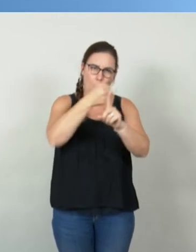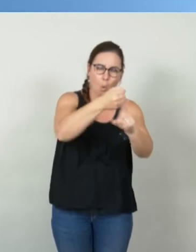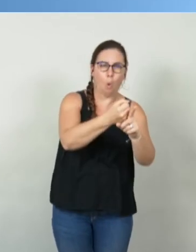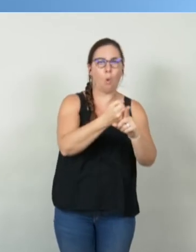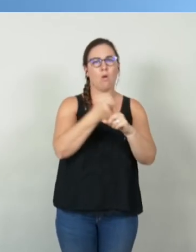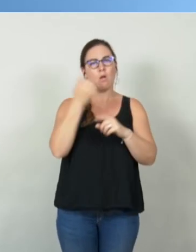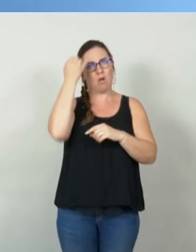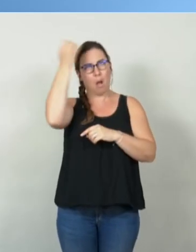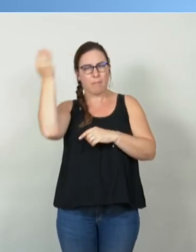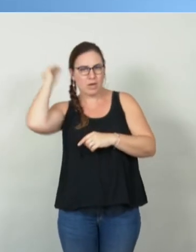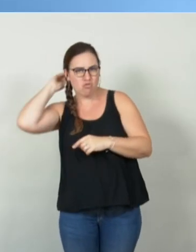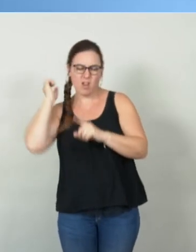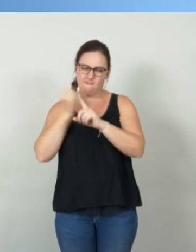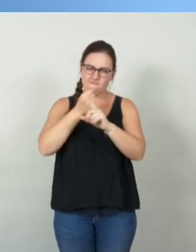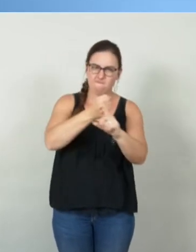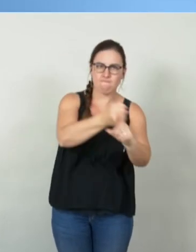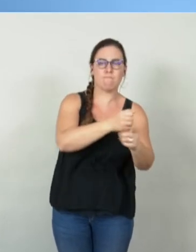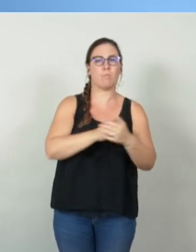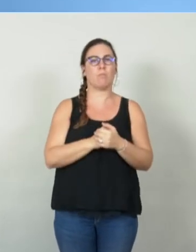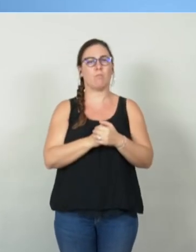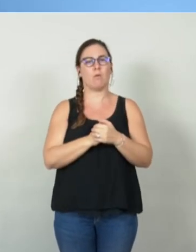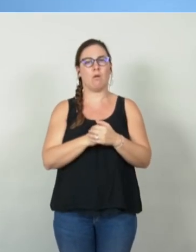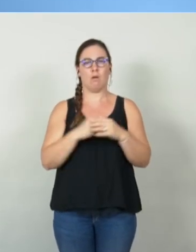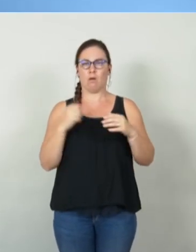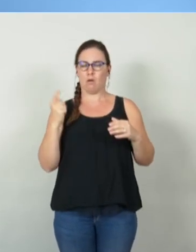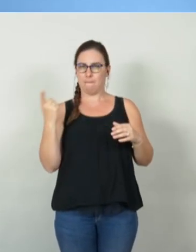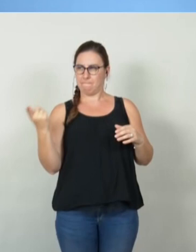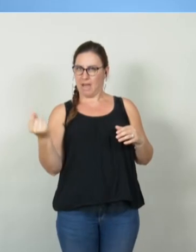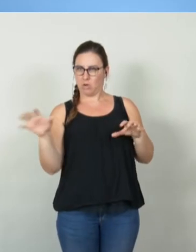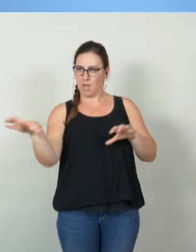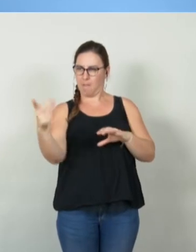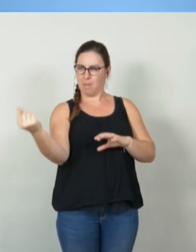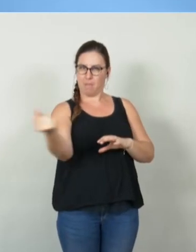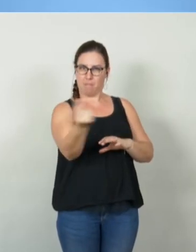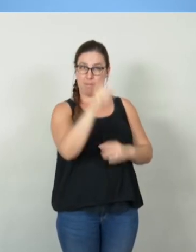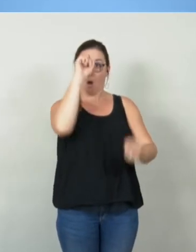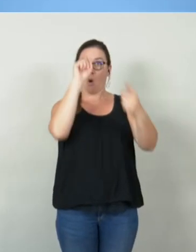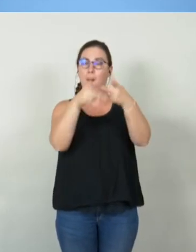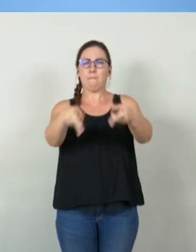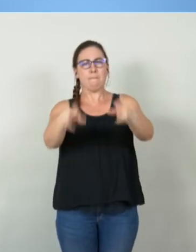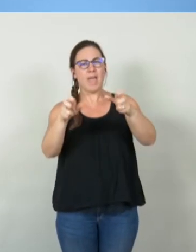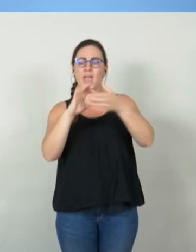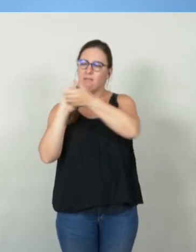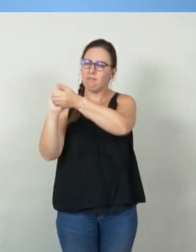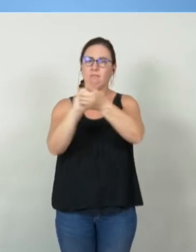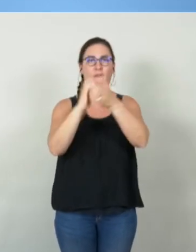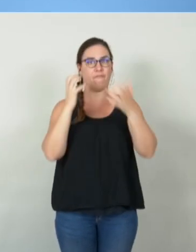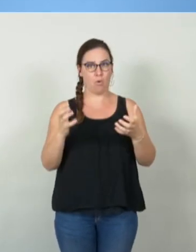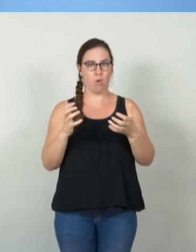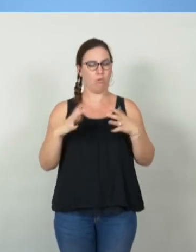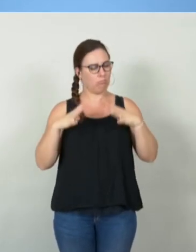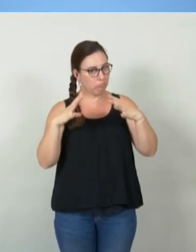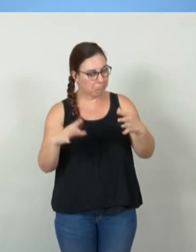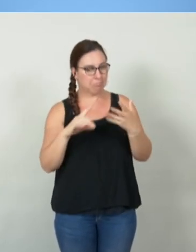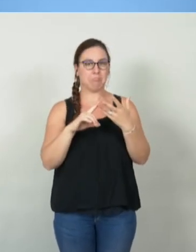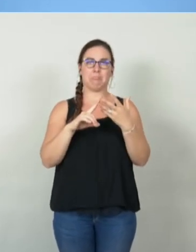la programmation avec les territoires partenaires d'actions en faveur de la paix l'investissement sur des projets